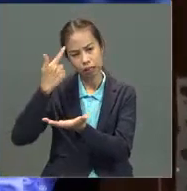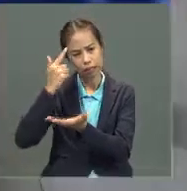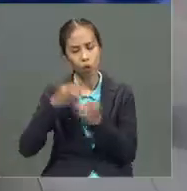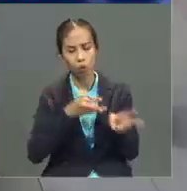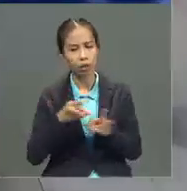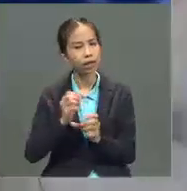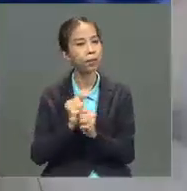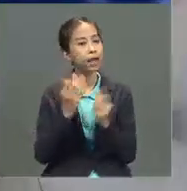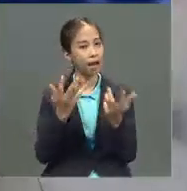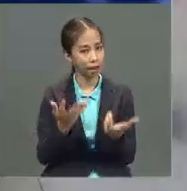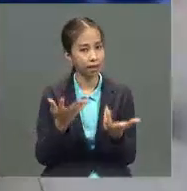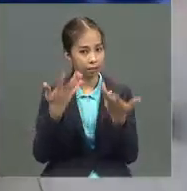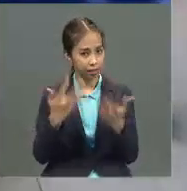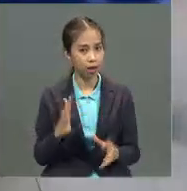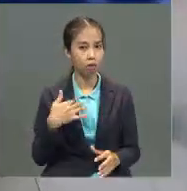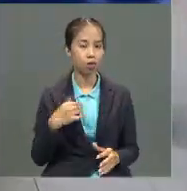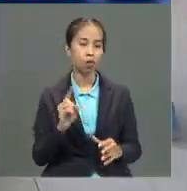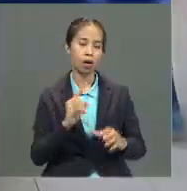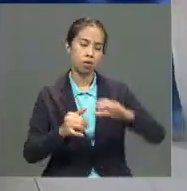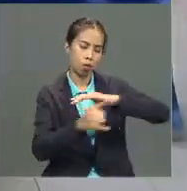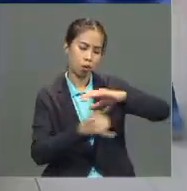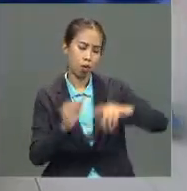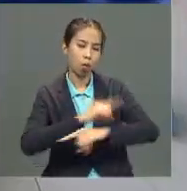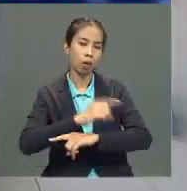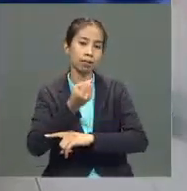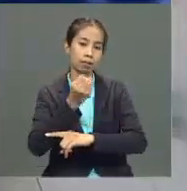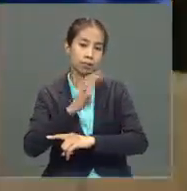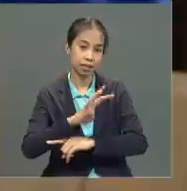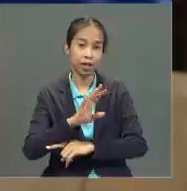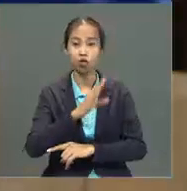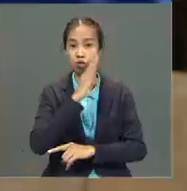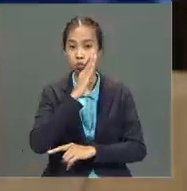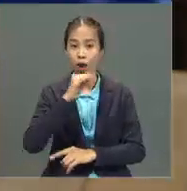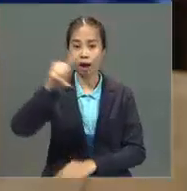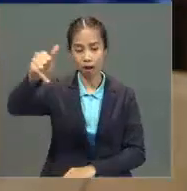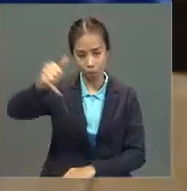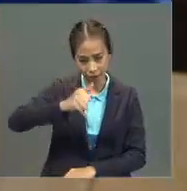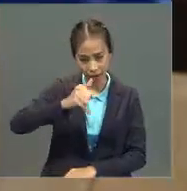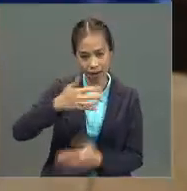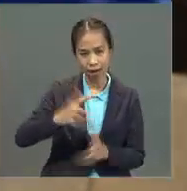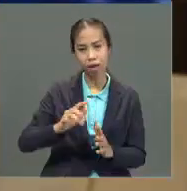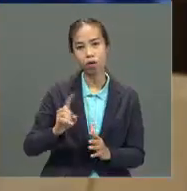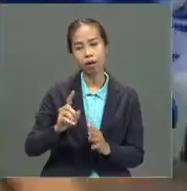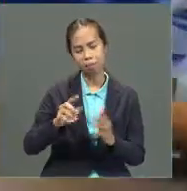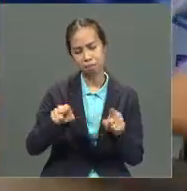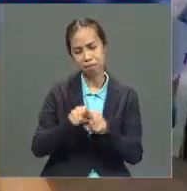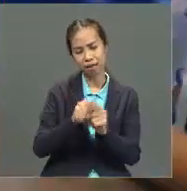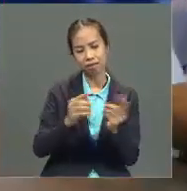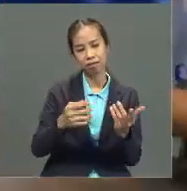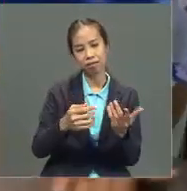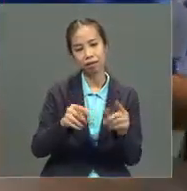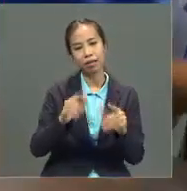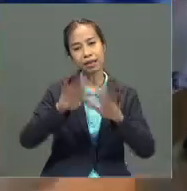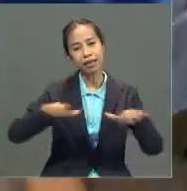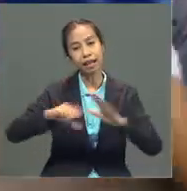พร้อมต้องหาสถานที่ในการกักกันตัว14วันซึ่งหากเข้ามาประเทศไทยแล้วเนี่ยจะยังไม่สามารถเดินทางกลับประเทศได้นะครับก็คือ